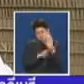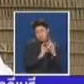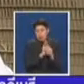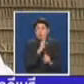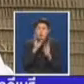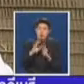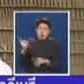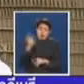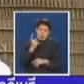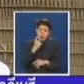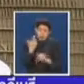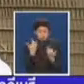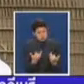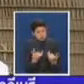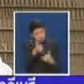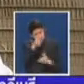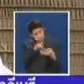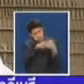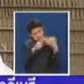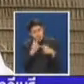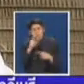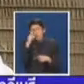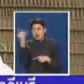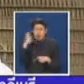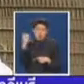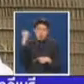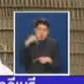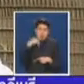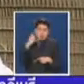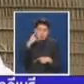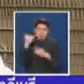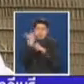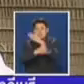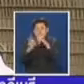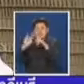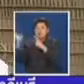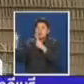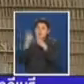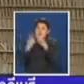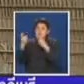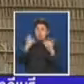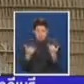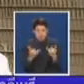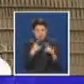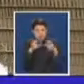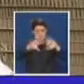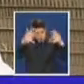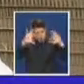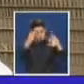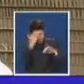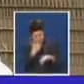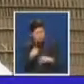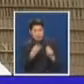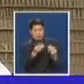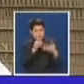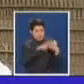าตอนนี้ได้เปรียบทำไมไม่เลือกตั้งฝรั่งถามบ่อยนะ ค ือต่างประเทศเห็นว่ารัฐบาลเริ่มมีคะแนนนำในโพลบอกทำไมไม่เลือกตั้งเ